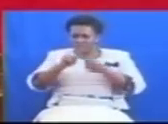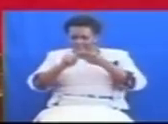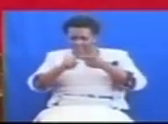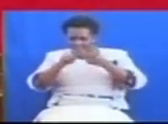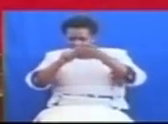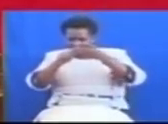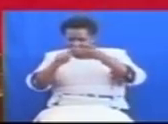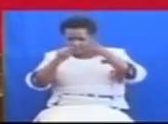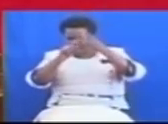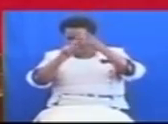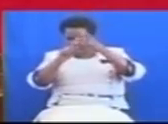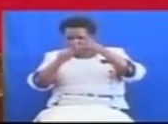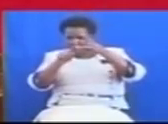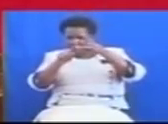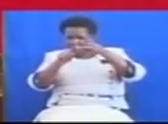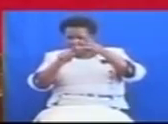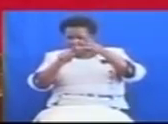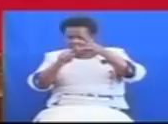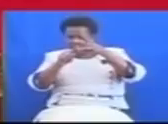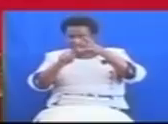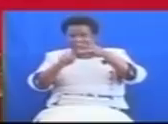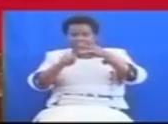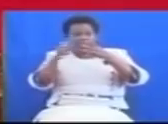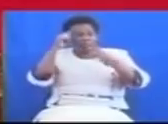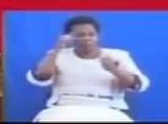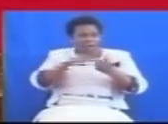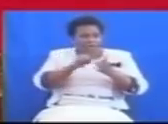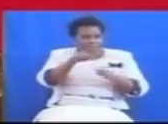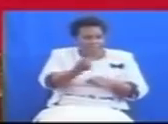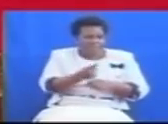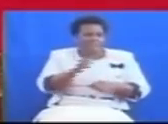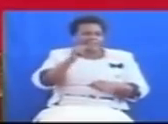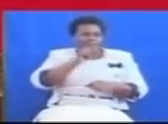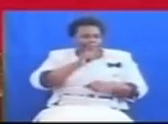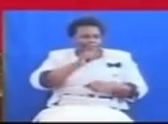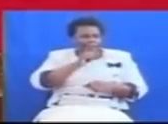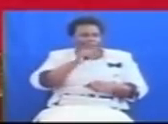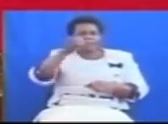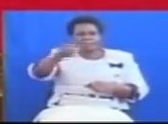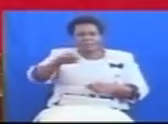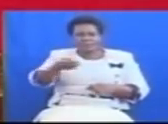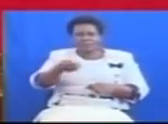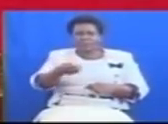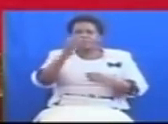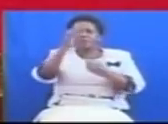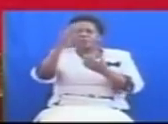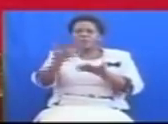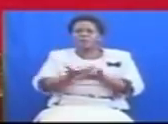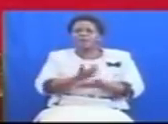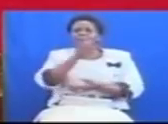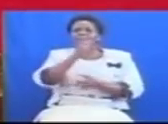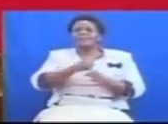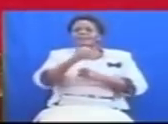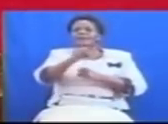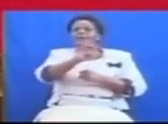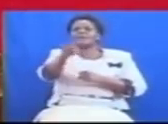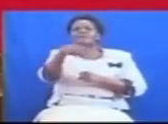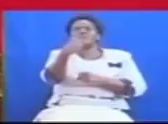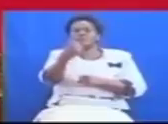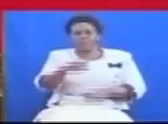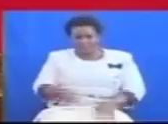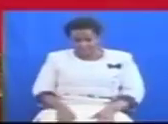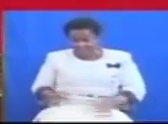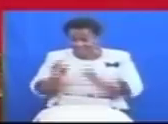na Msanda Muungano, kwa maana ya kila kijiji kigawie ekari 1,000. Hata hivyo, kijiji cha